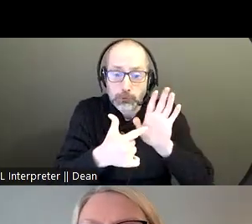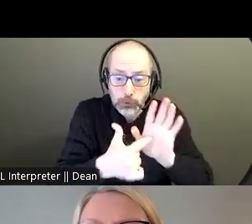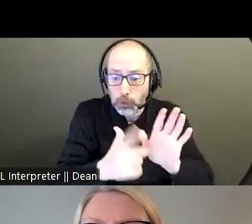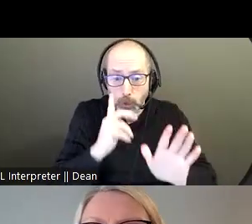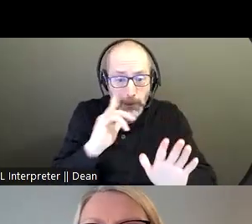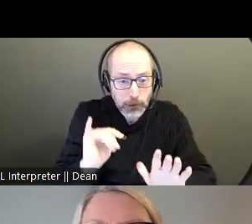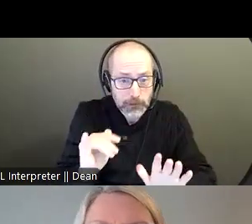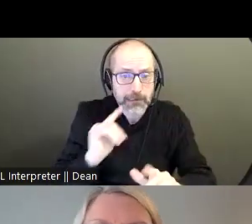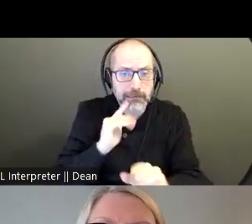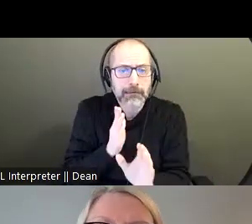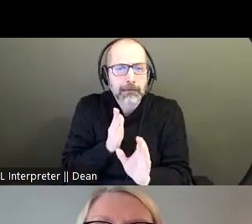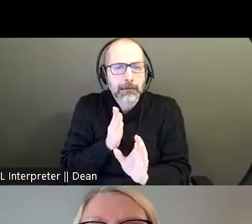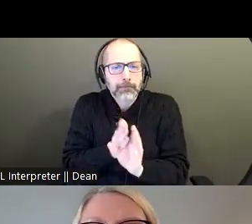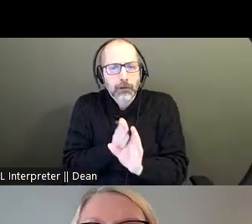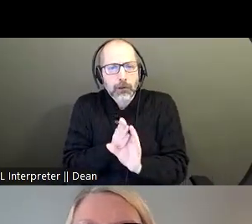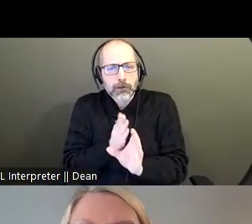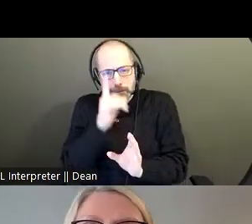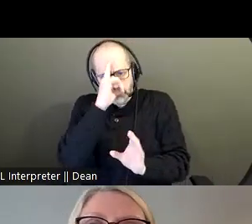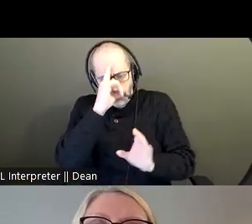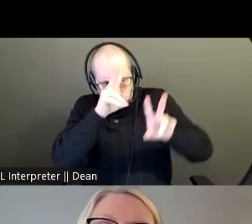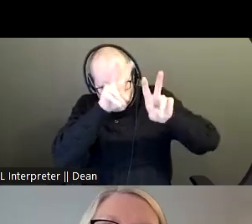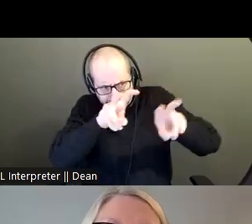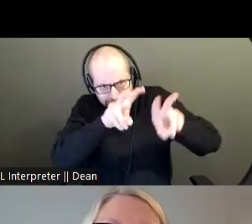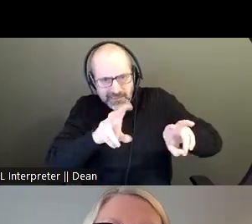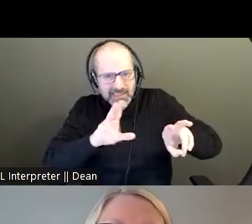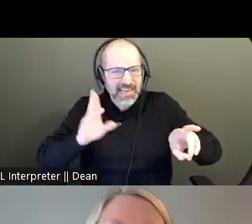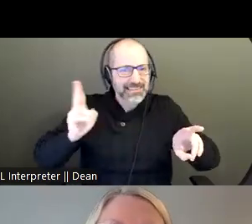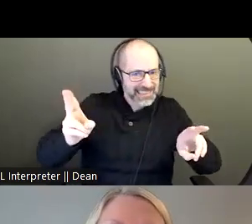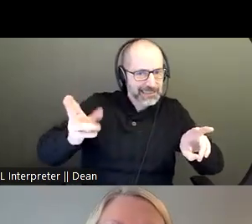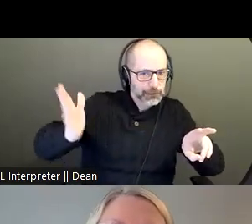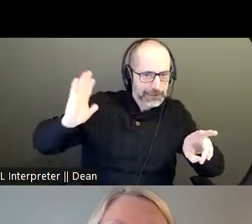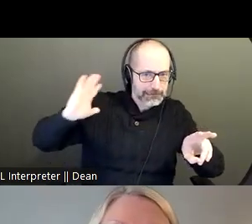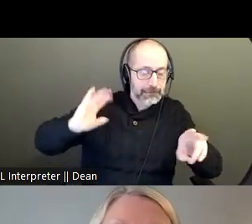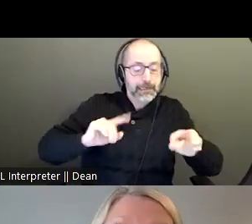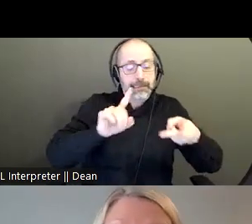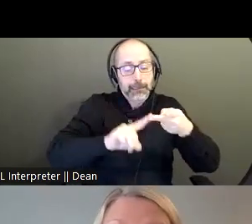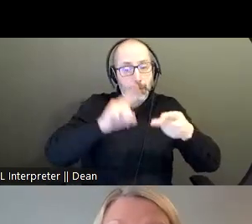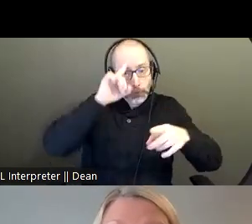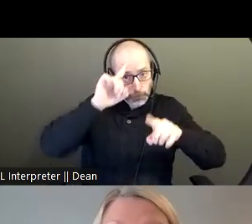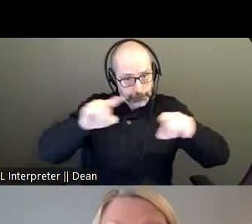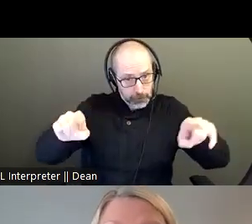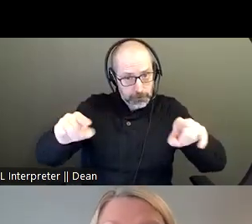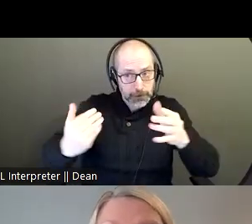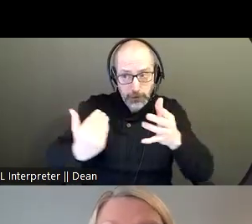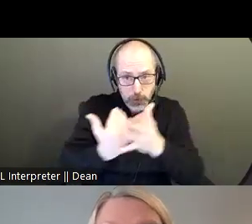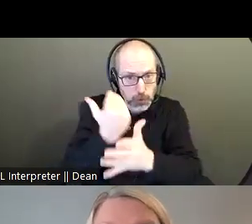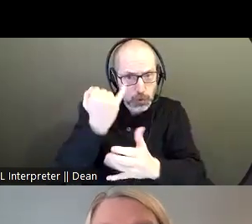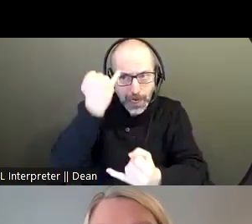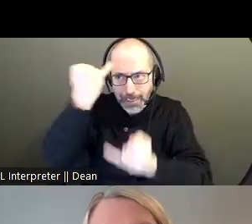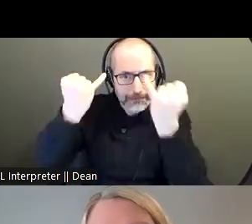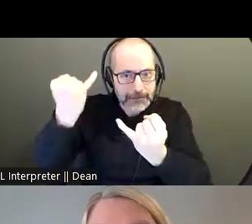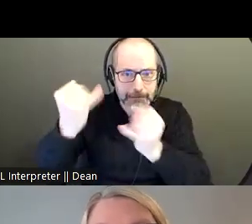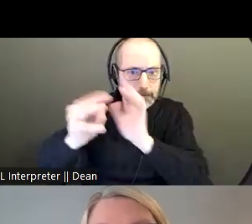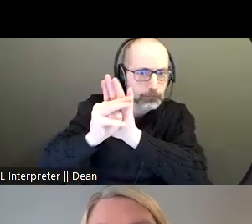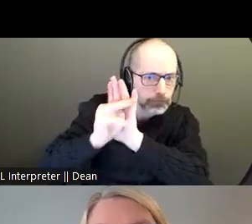différente, nous allons commencer par le paradigme de la pathologie, le paradigme de la neurodiversité, puis nous passerons